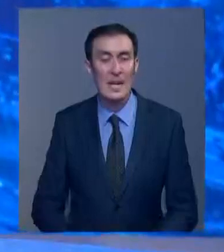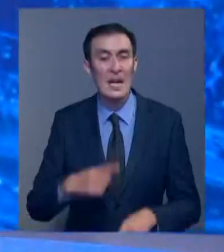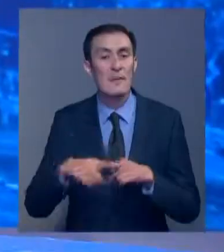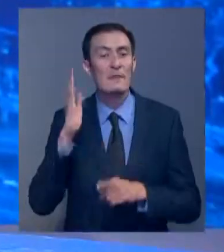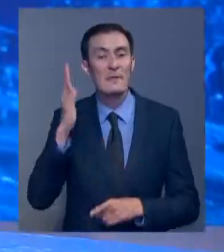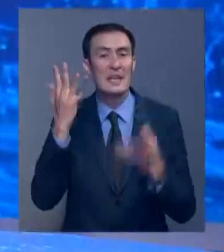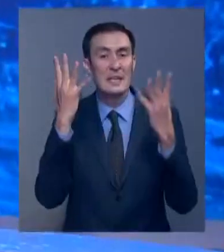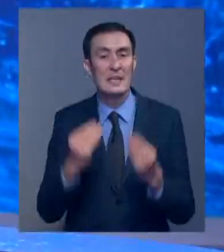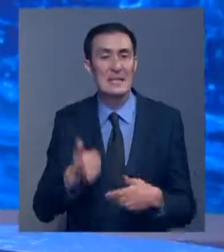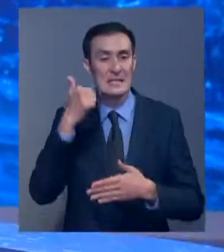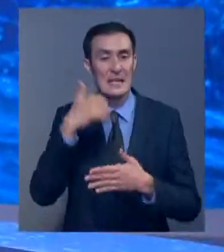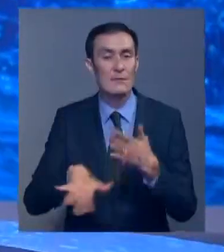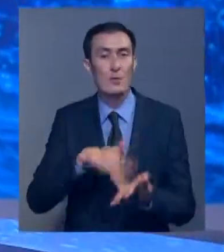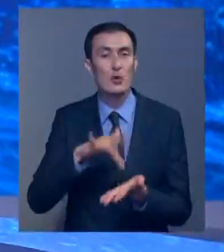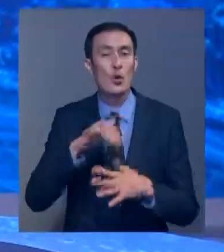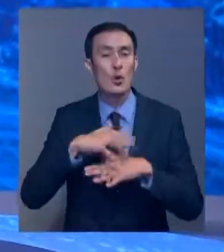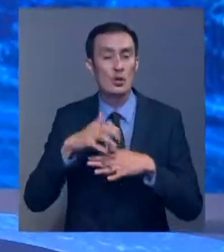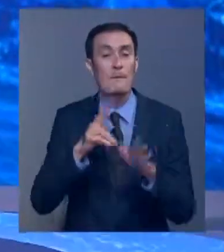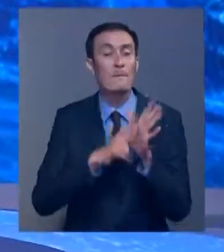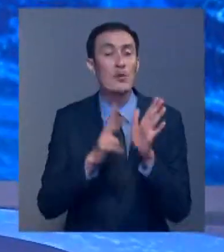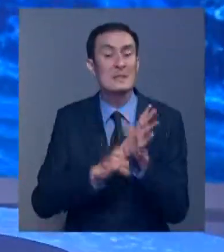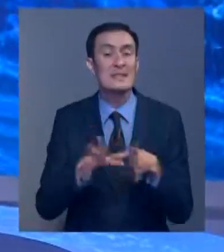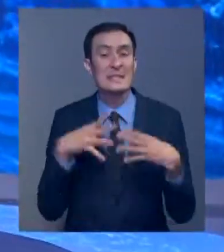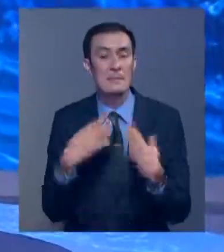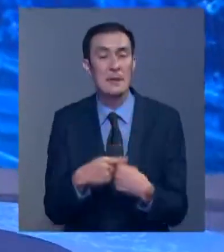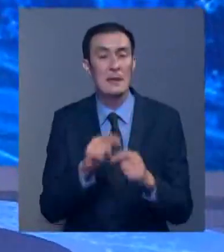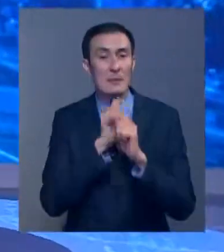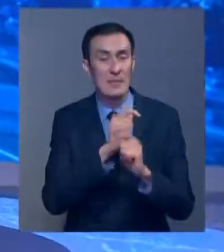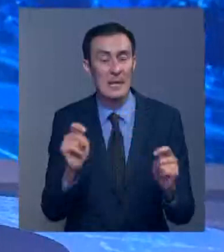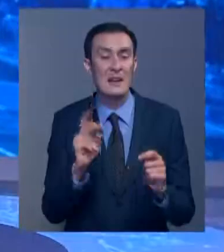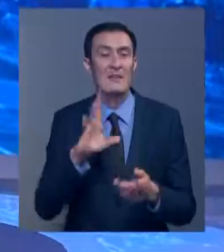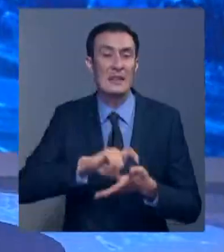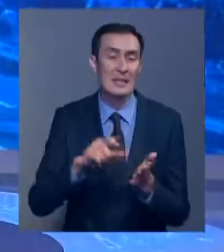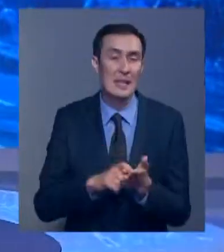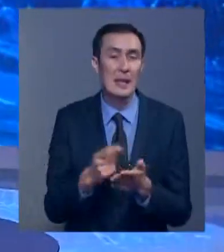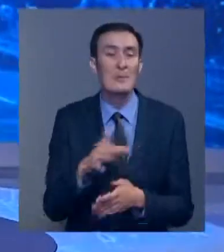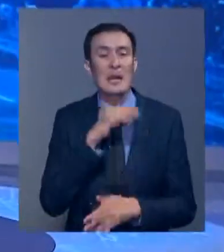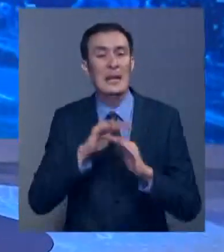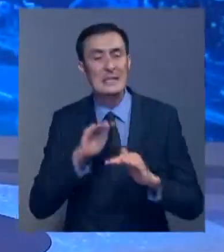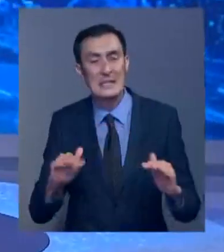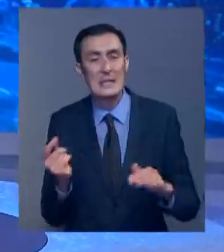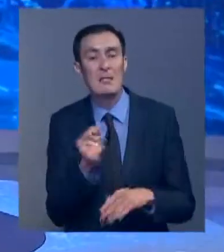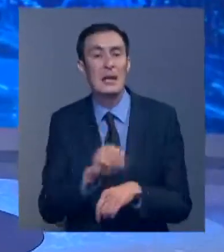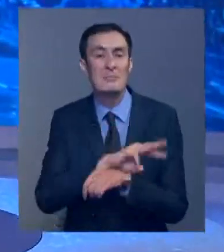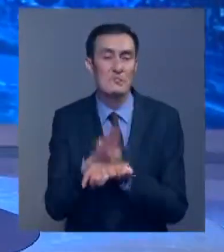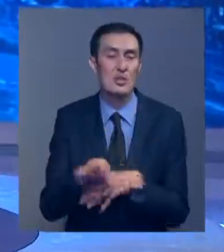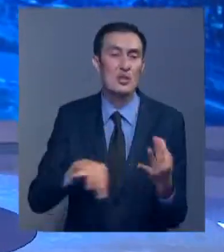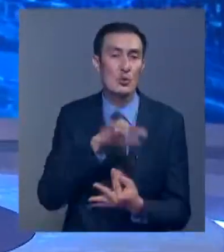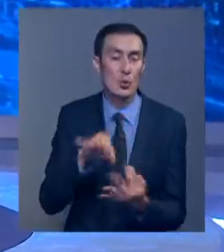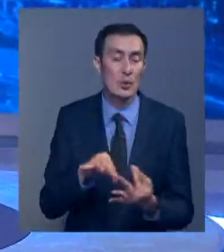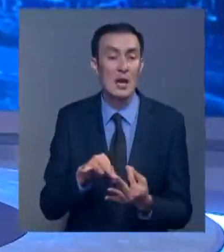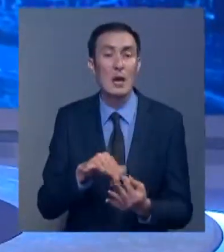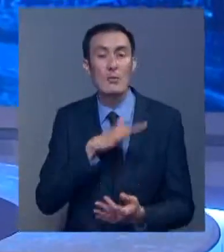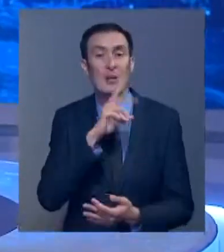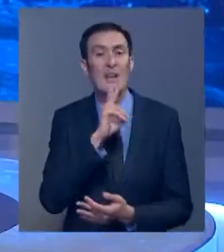В преддверии Дня столицы в Кокшетау 80 семей получили квартиры. Среди них многодетные, малообеспеченные, а также сироты.